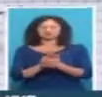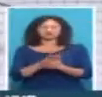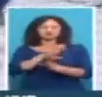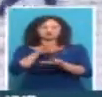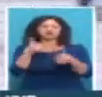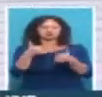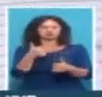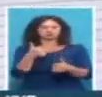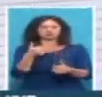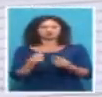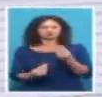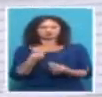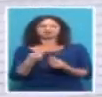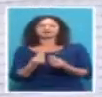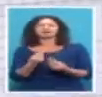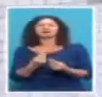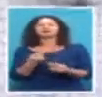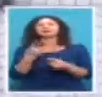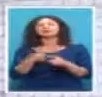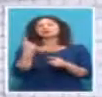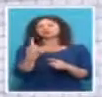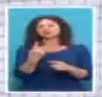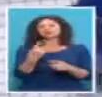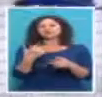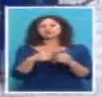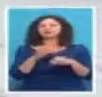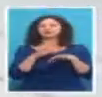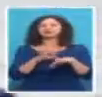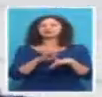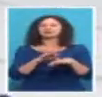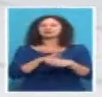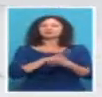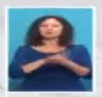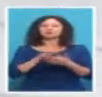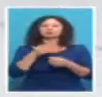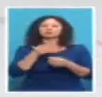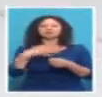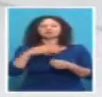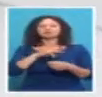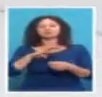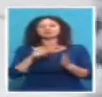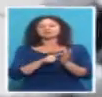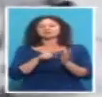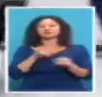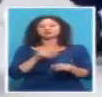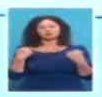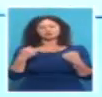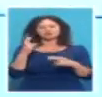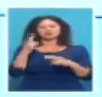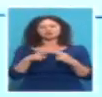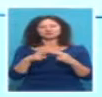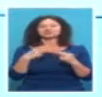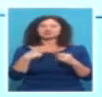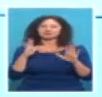показателем полезности при общем показателе плюс 1. В среднем проводил на льду 15 минут 7 секунд и заблокировал 2 броска соперников. Я с